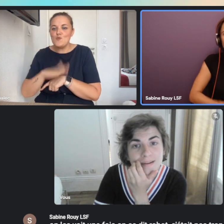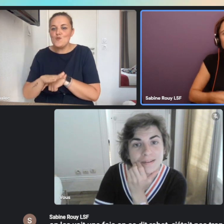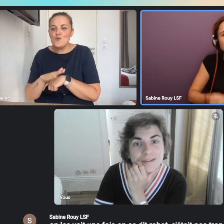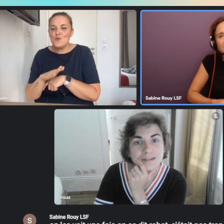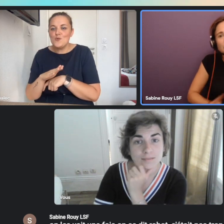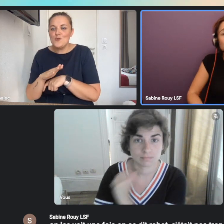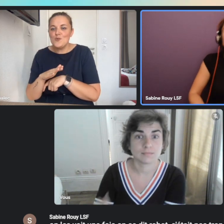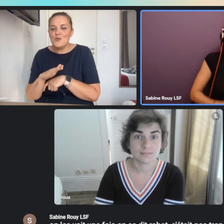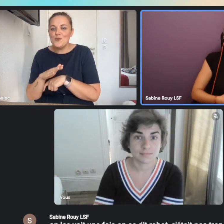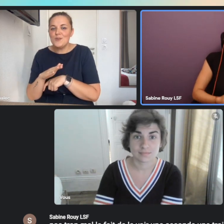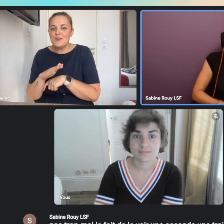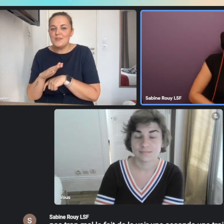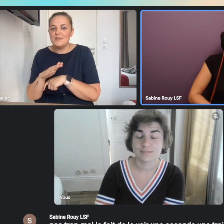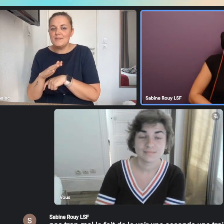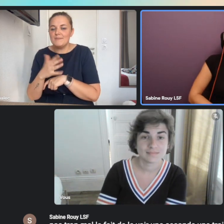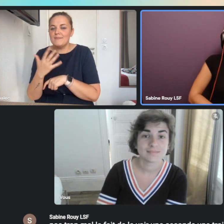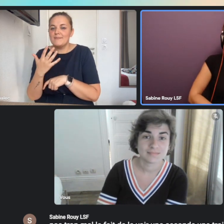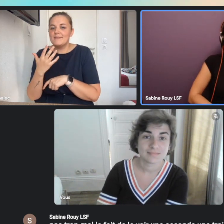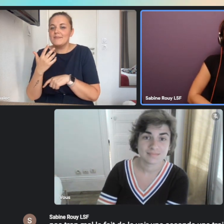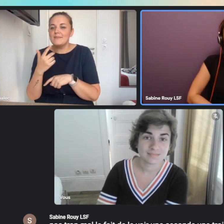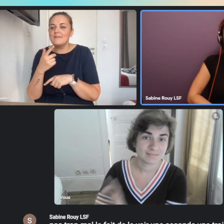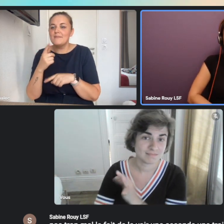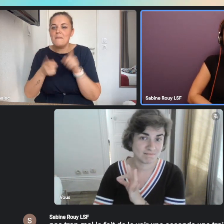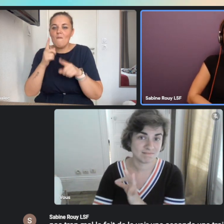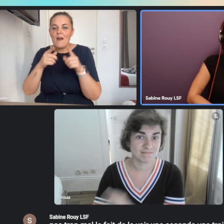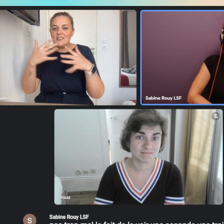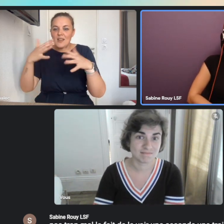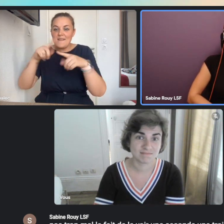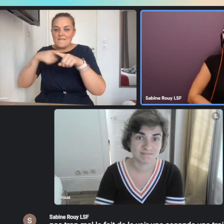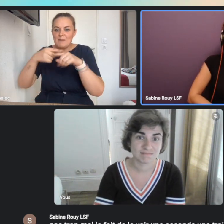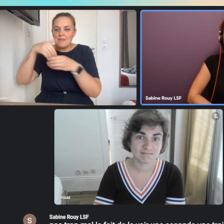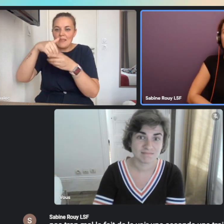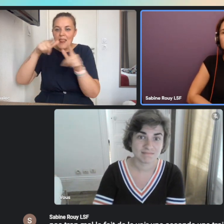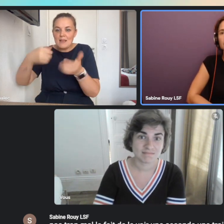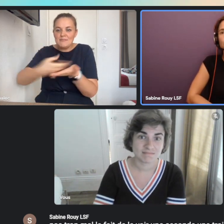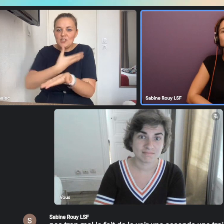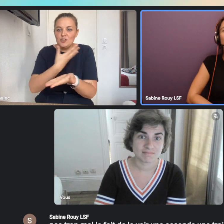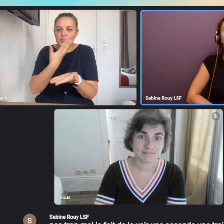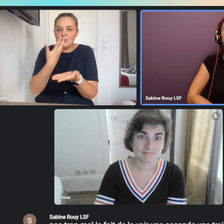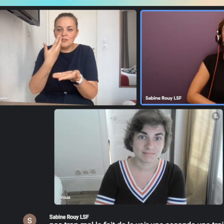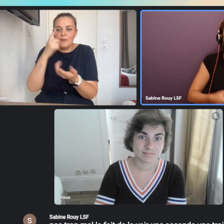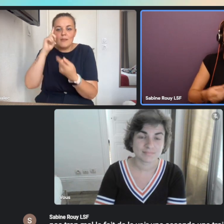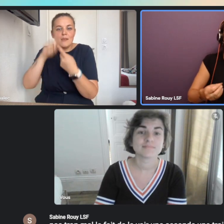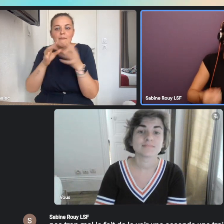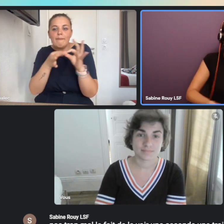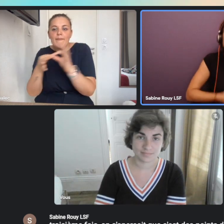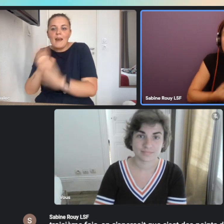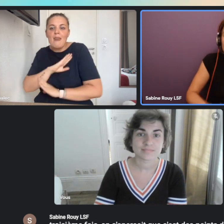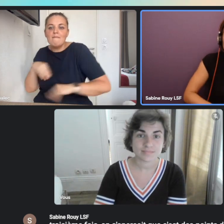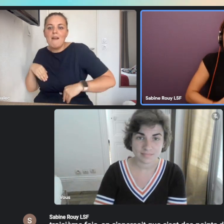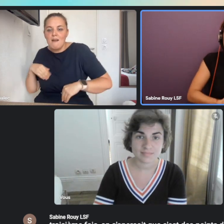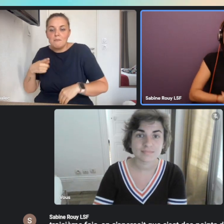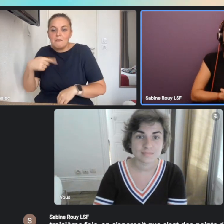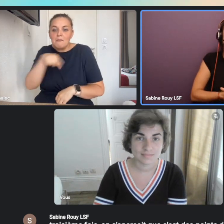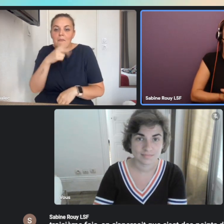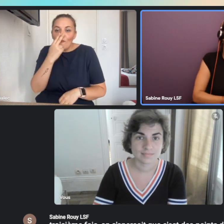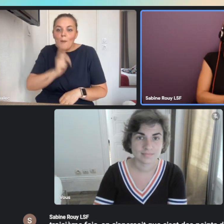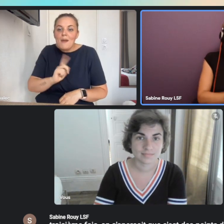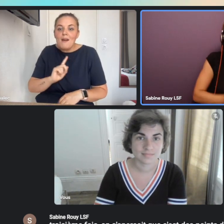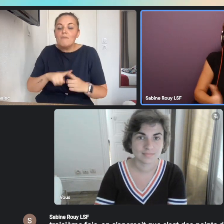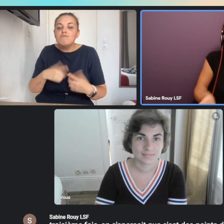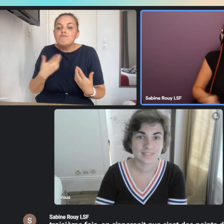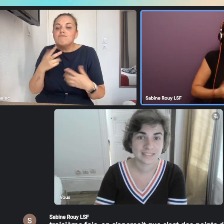Il y a des détails aussi qu'on voit mieux. Mmh. Parfois, quand, donc il y a des messages qui sont dans le film